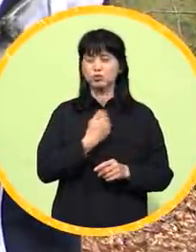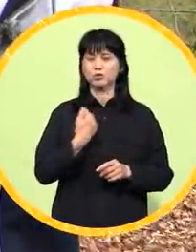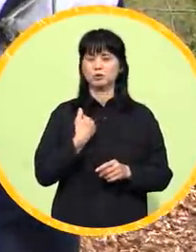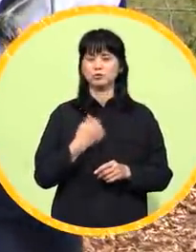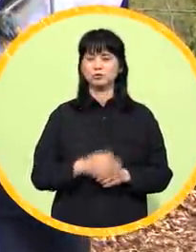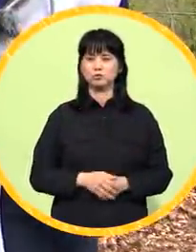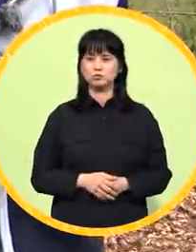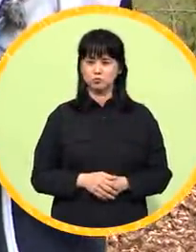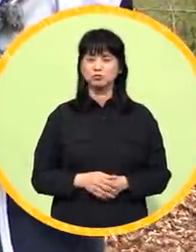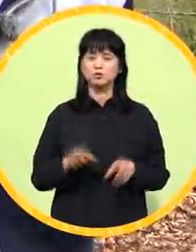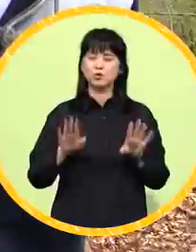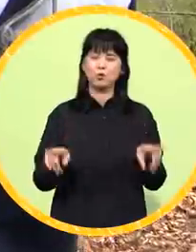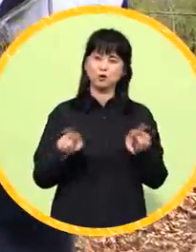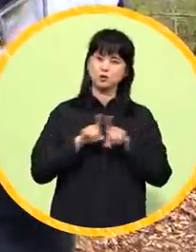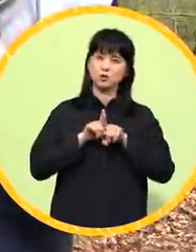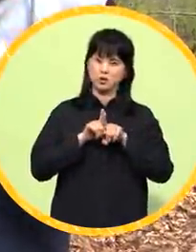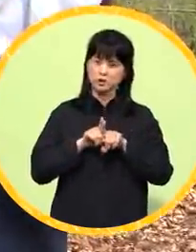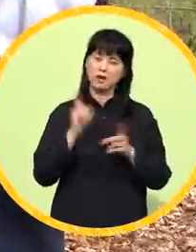ブービー